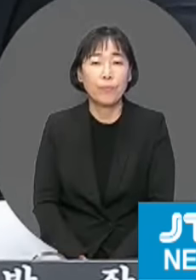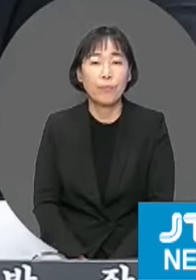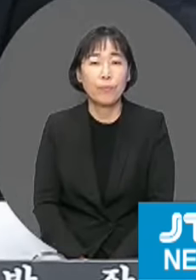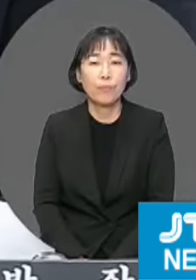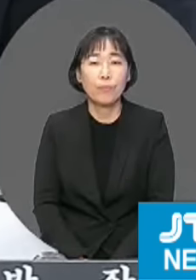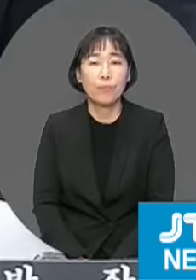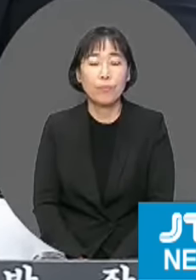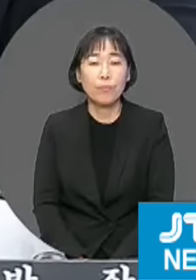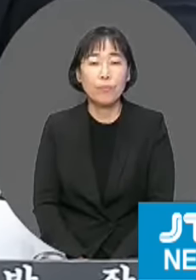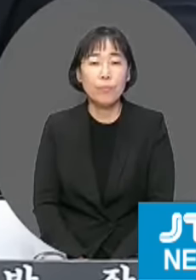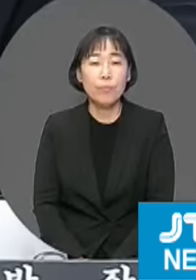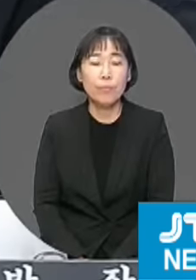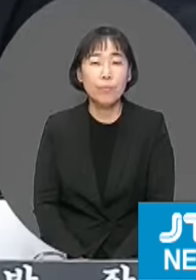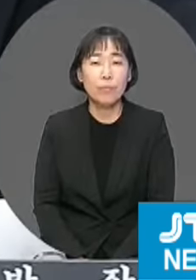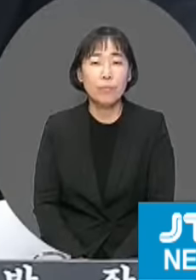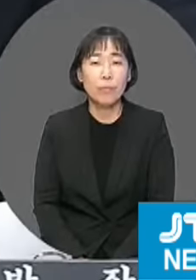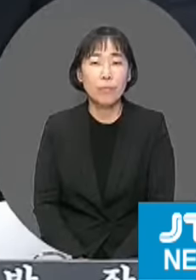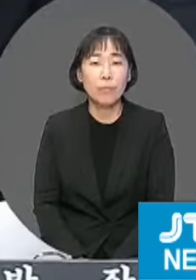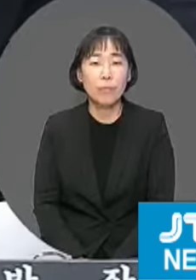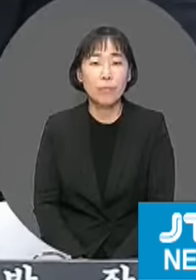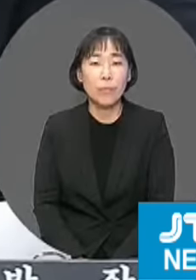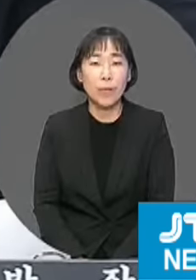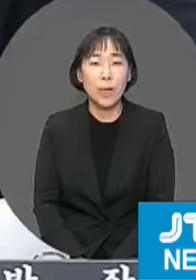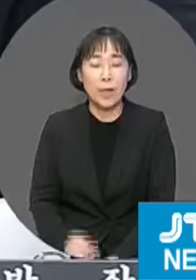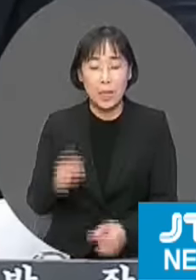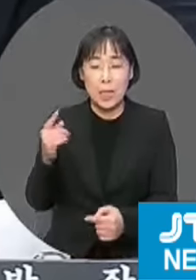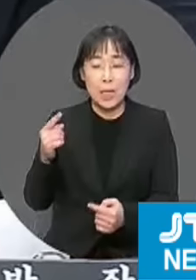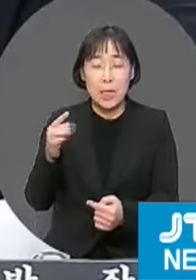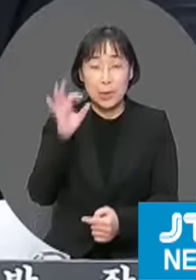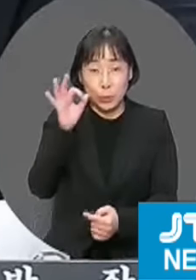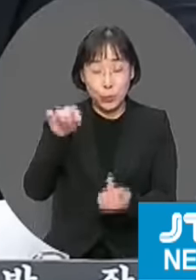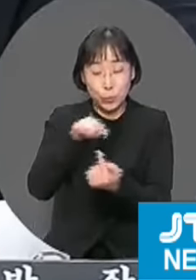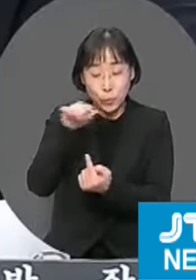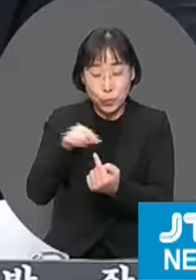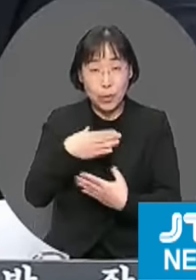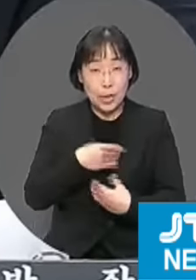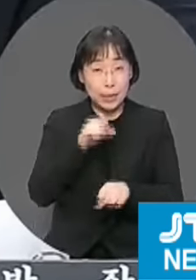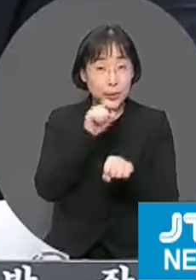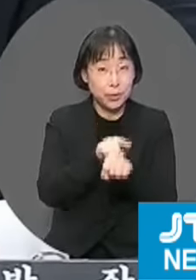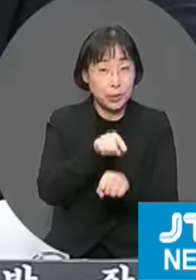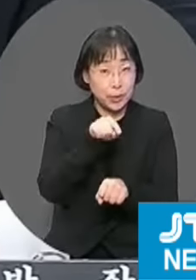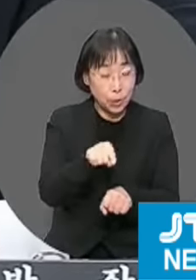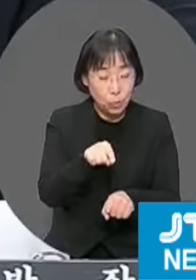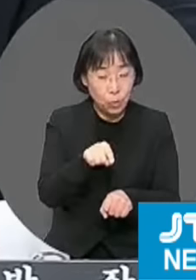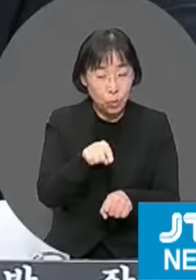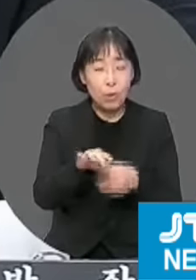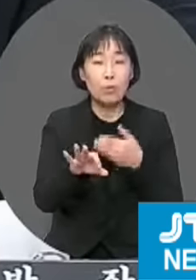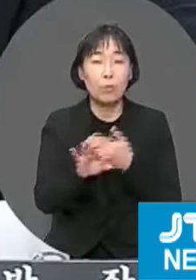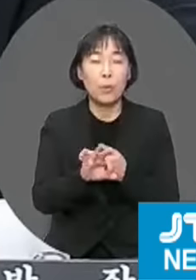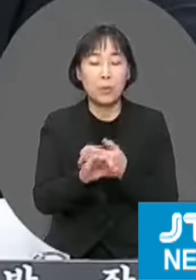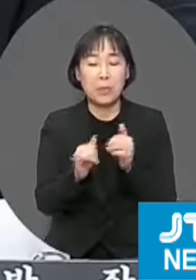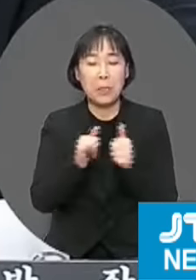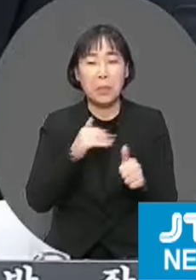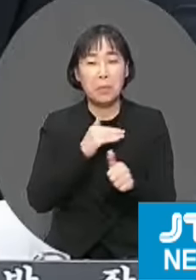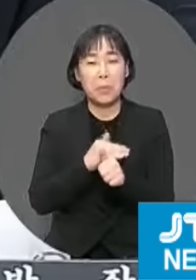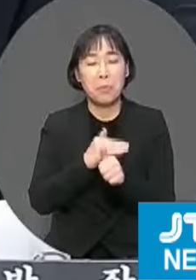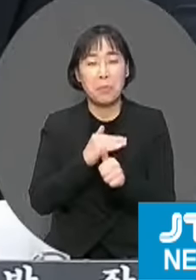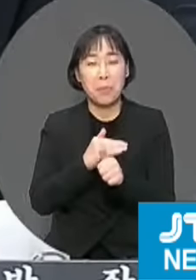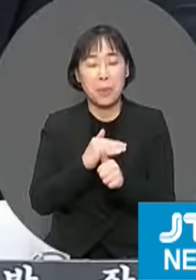그 사실 재정 안정성을 강화하겠다. 이거에서 이제 사람 자르겠다 같은 얘기. 아까 김장겸 의원님도 질문하셨나요?